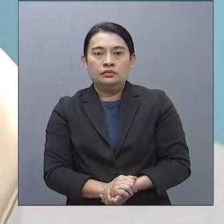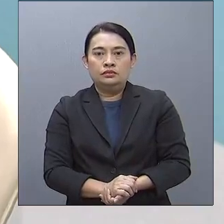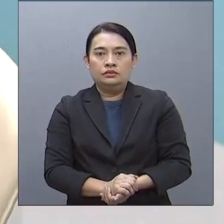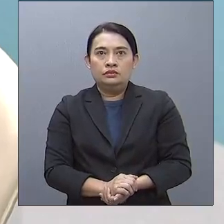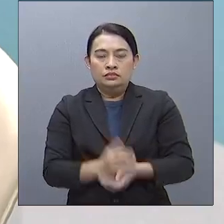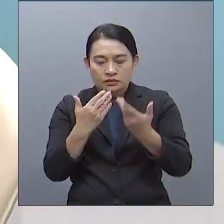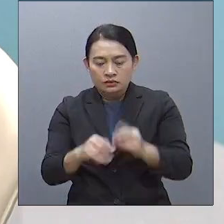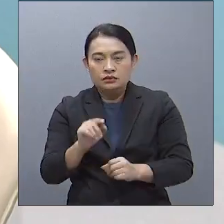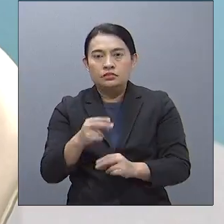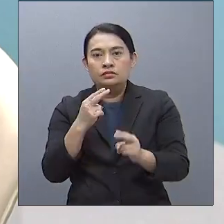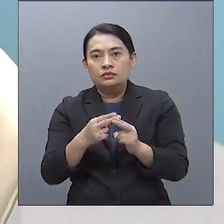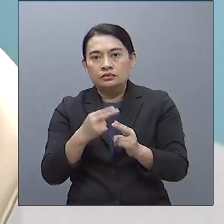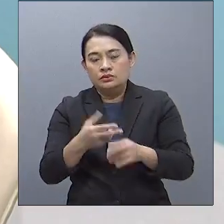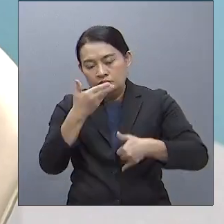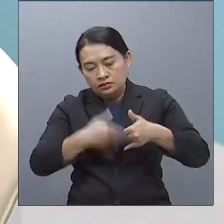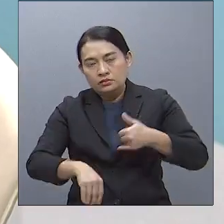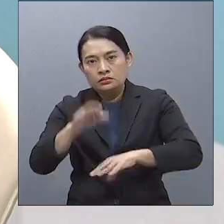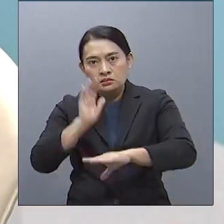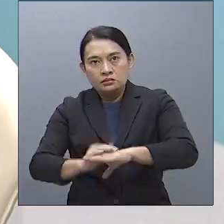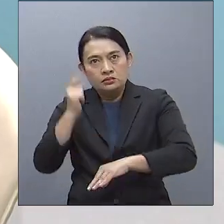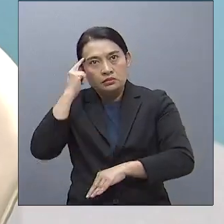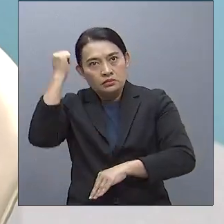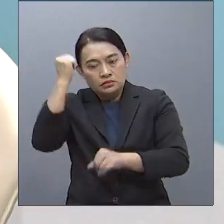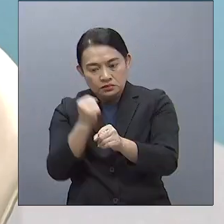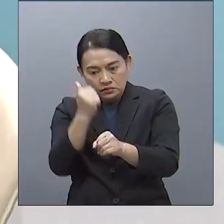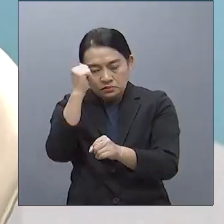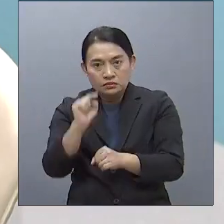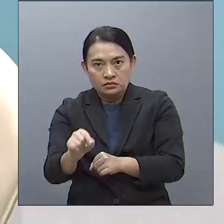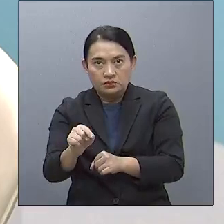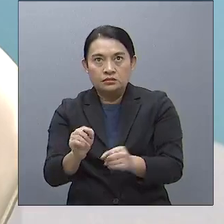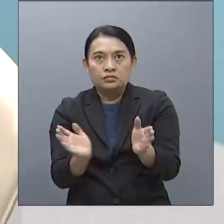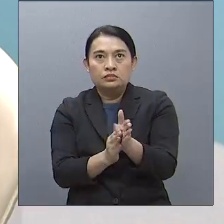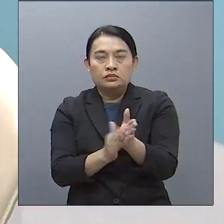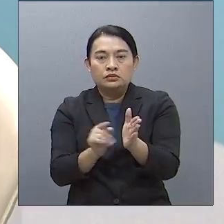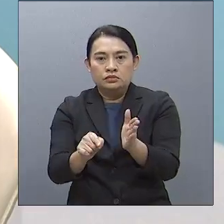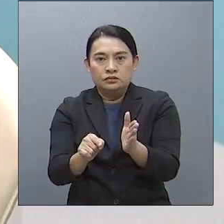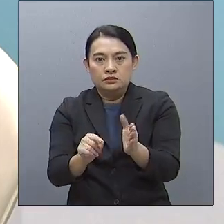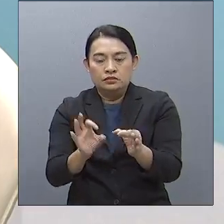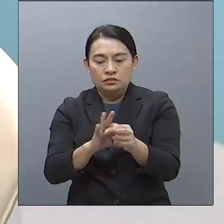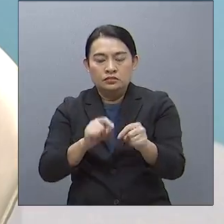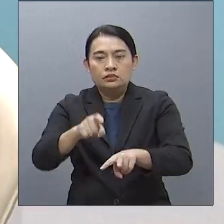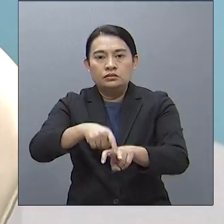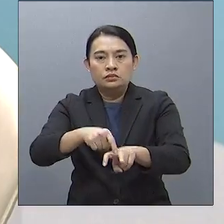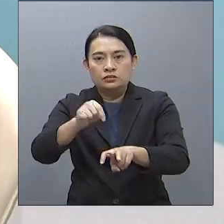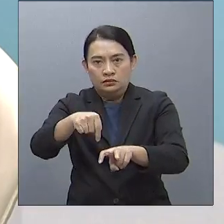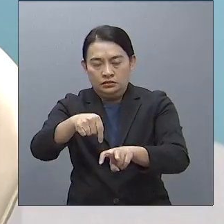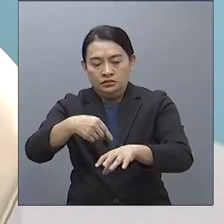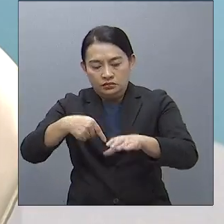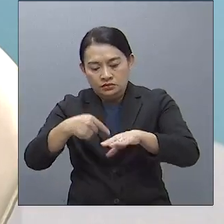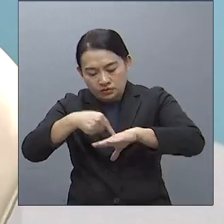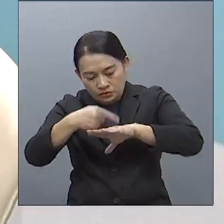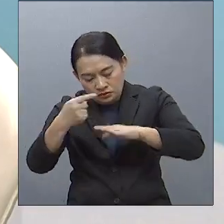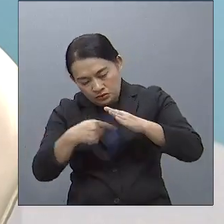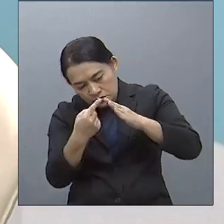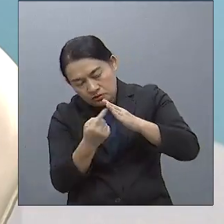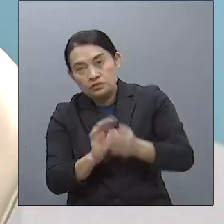ดีค่ะน้องเก่งมากสวยมีไอเดียคิดดีทำดีมีรายได้ด้วยนะคะน้องนันทวัฒน์นะคะกับไอเดียรองเท้าแตะแกะสลักนะ คะ น้องมูบอกว่